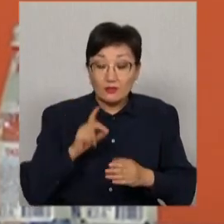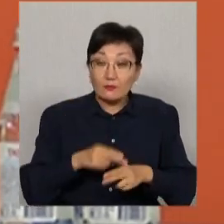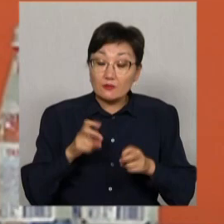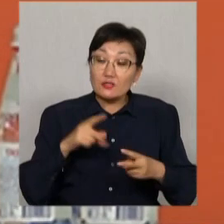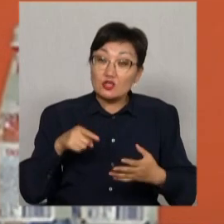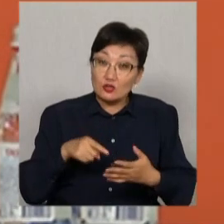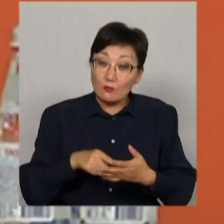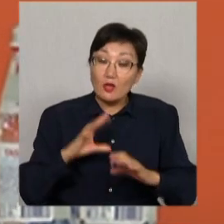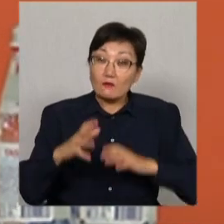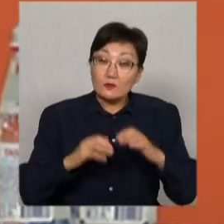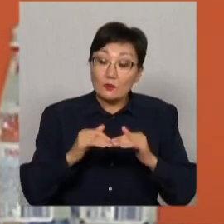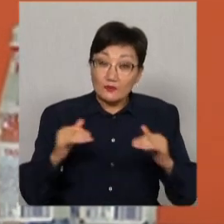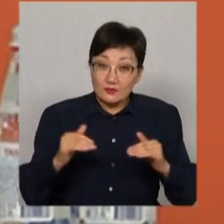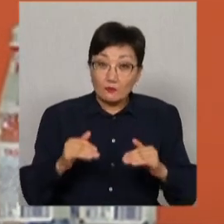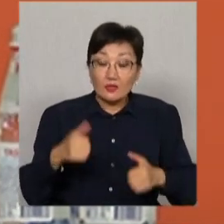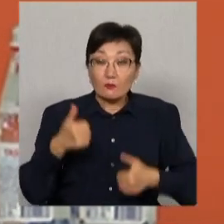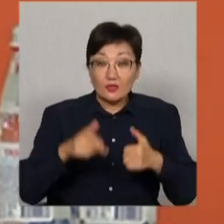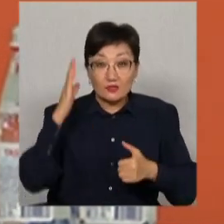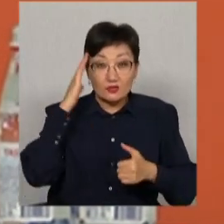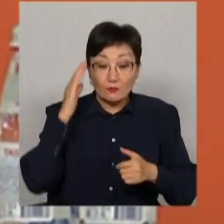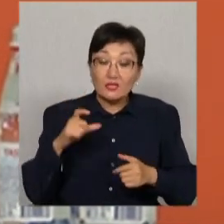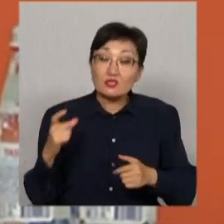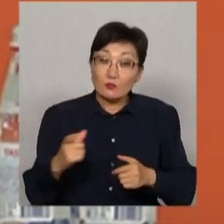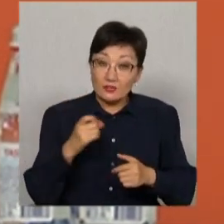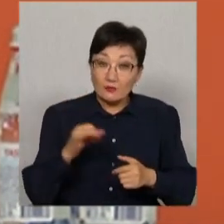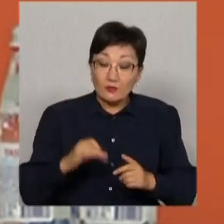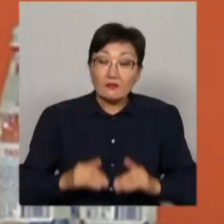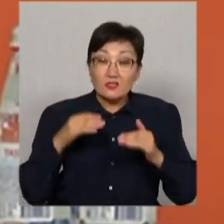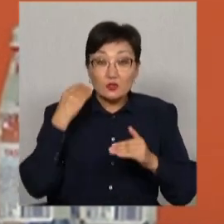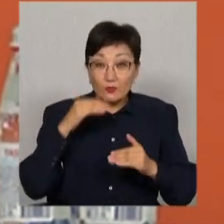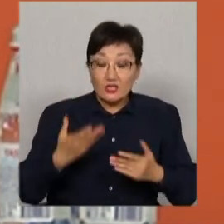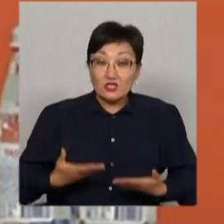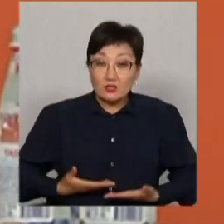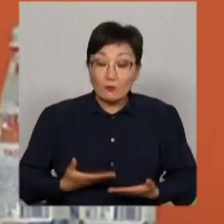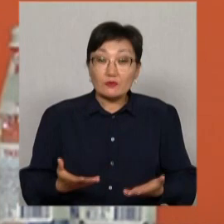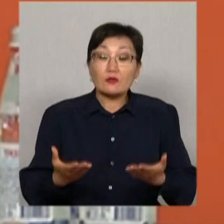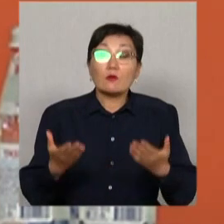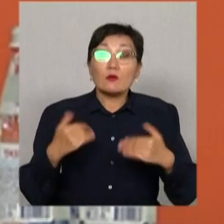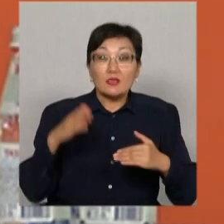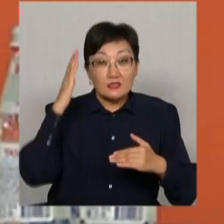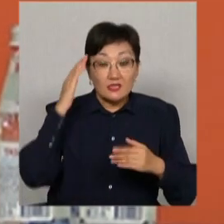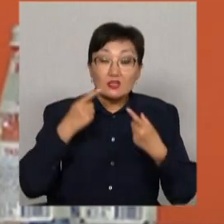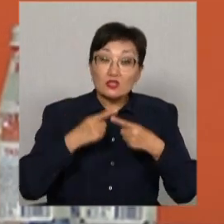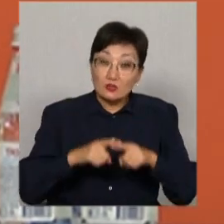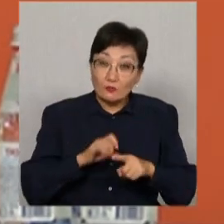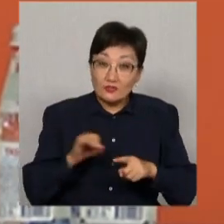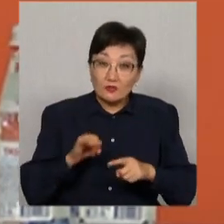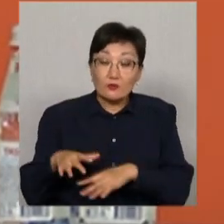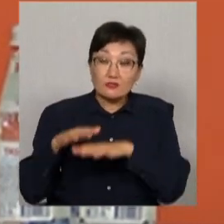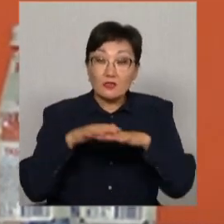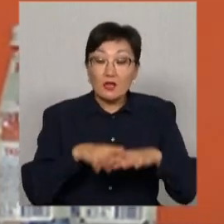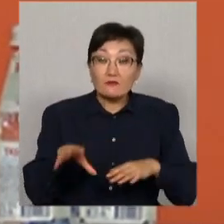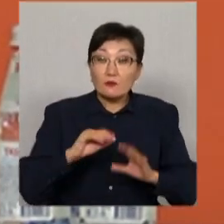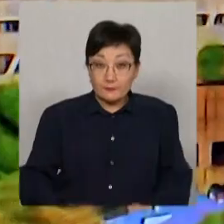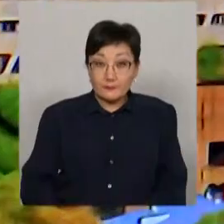городом международного уровня с конкурентоспособной экономикой и высоким качеством жизни, притягивающим таланты, технологии и инвестиции со всего